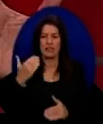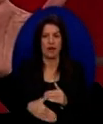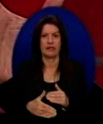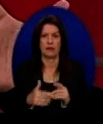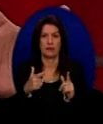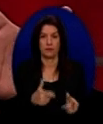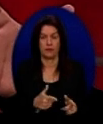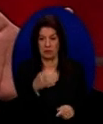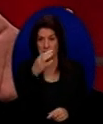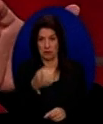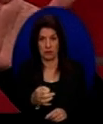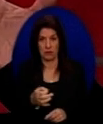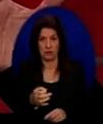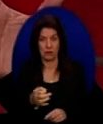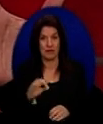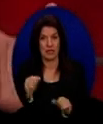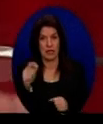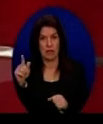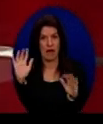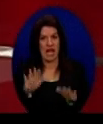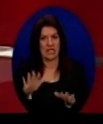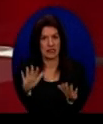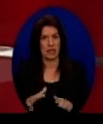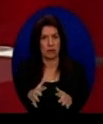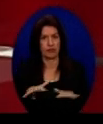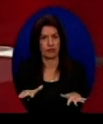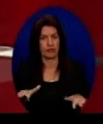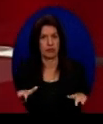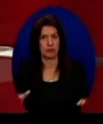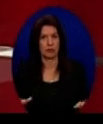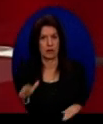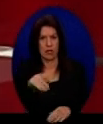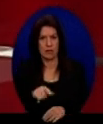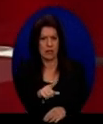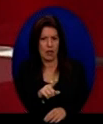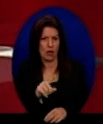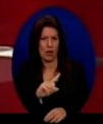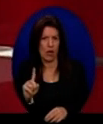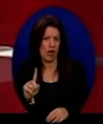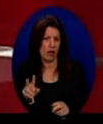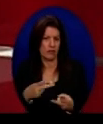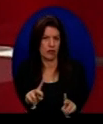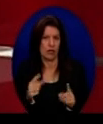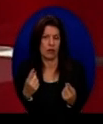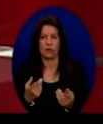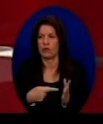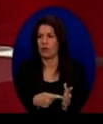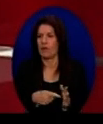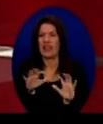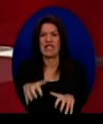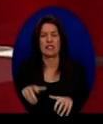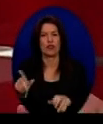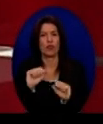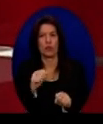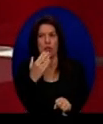האלקטורט האסלאמי באירופה ילך ויגבר, גם זה לא יוכל לקרות. נשיא כמו סרקוזי לא יוכל להיבחר, נשיא אוהד ישראל. זאת אומרת,